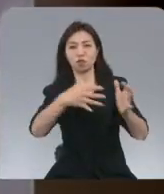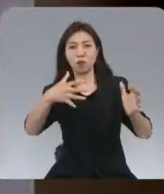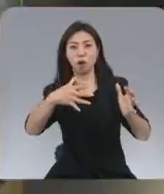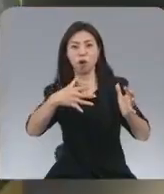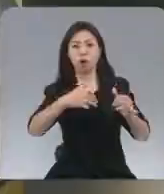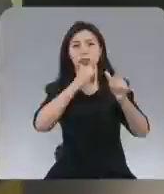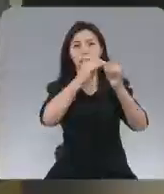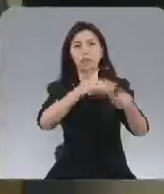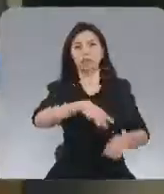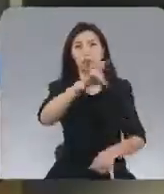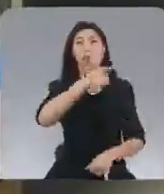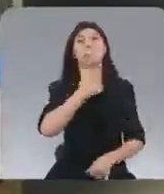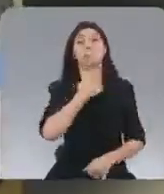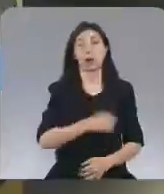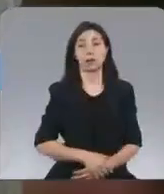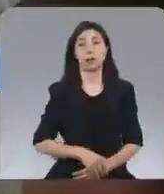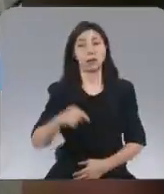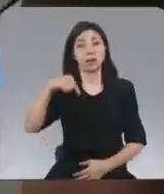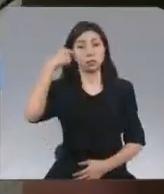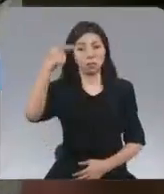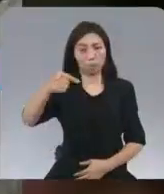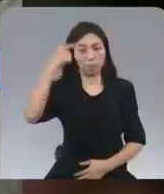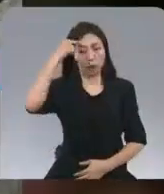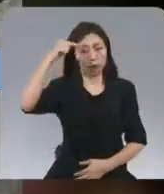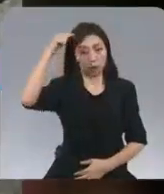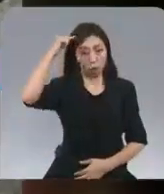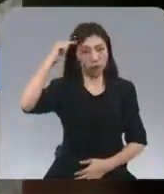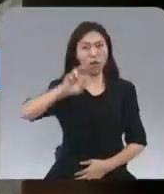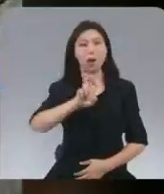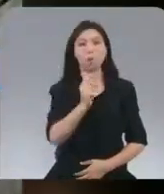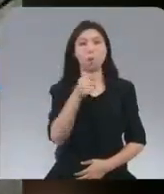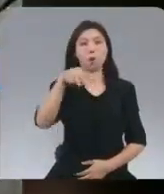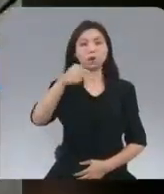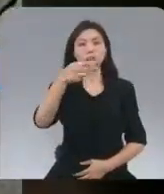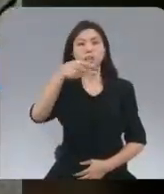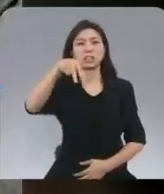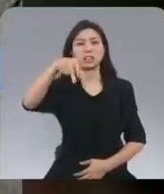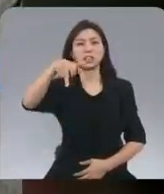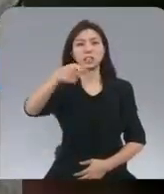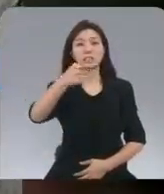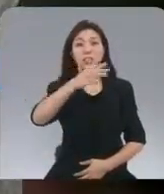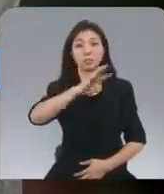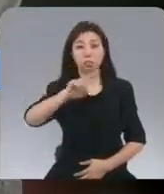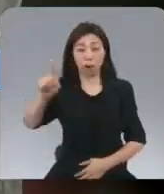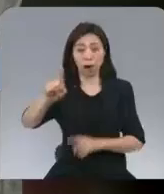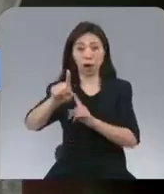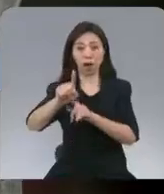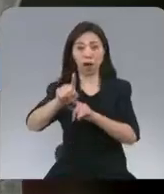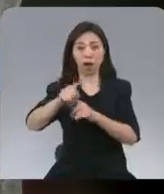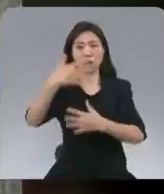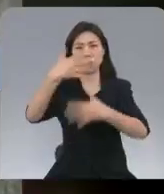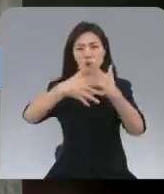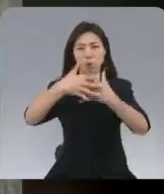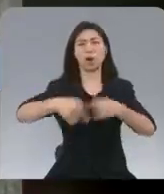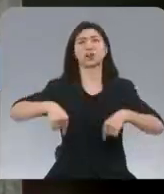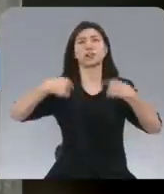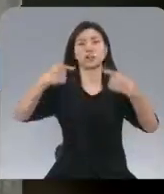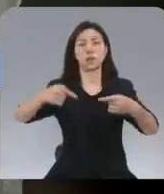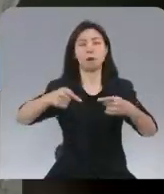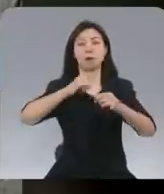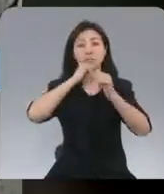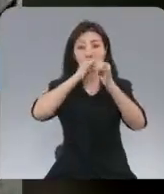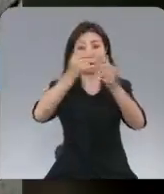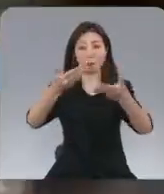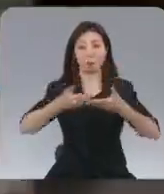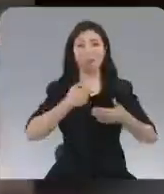sejumlah drama dan film Dia kemudian semakin dikenal setelah menerima penghargaan di festival film International Venesia pada